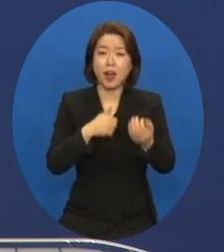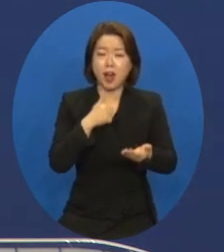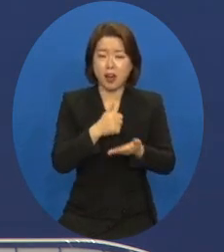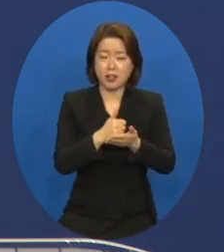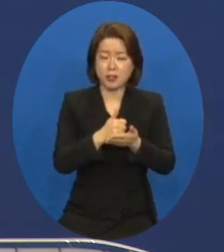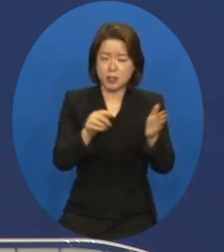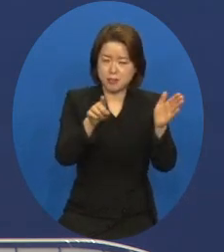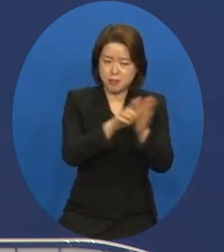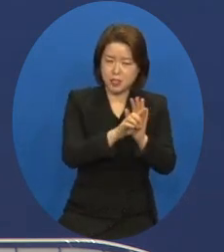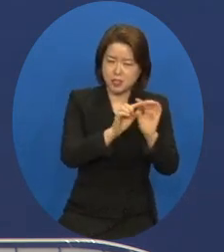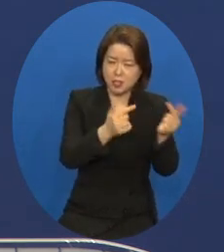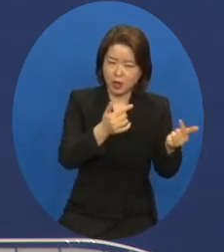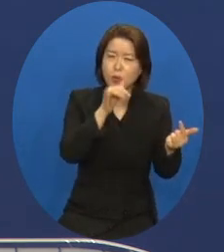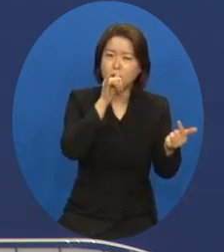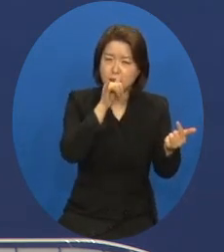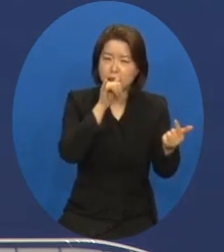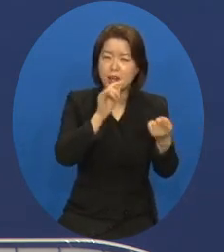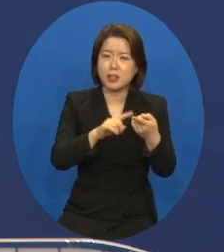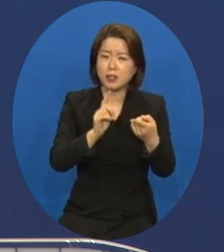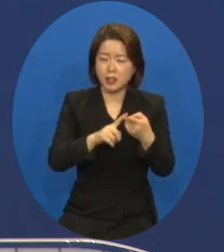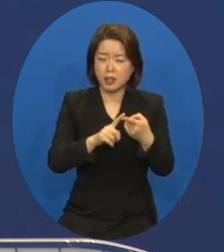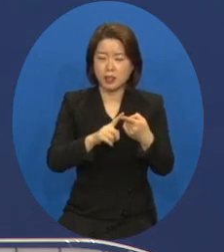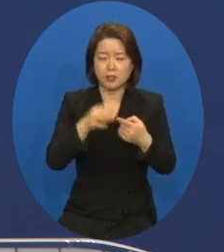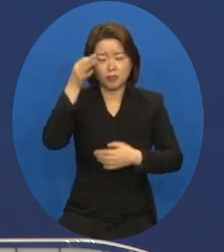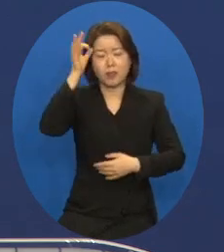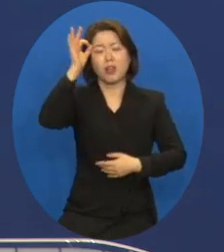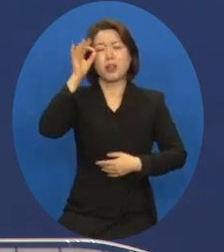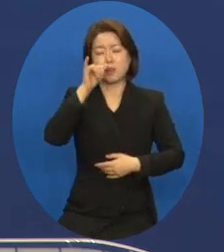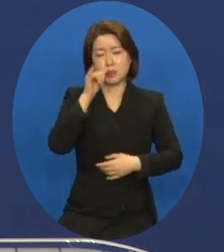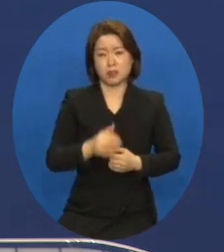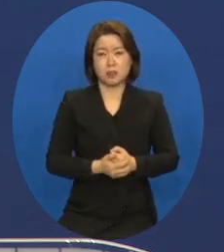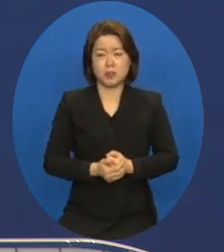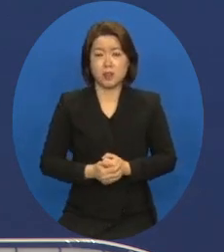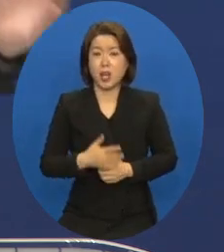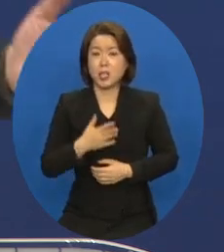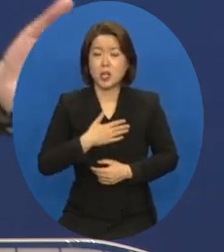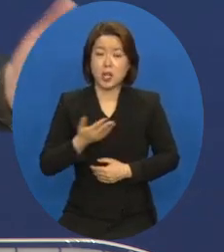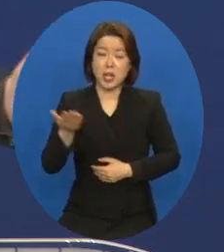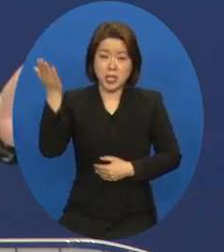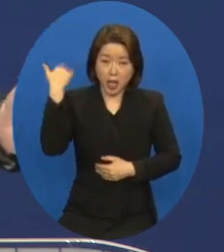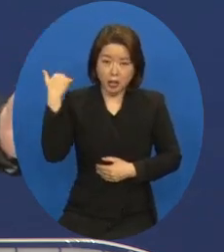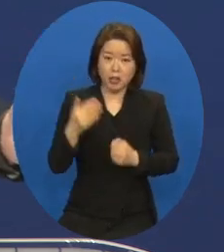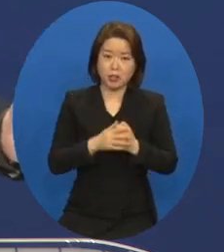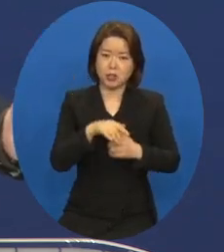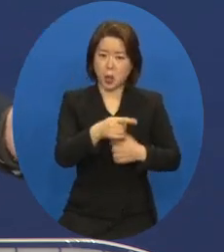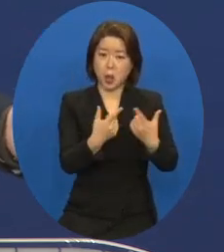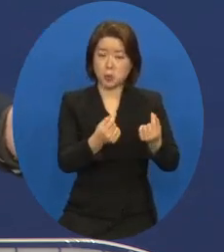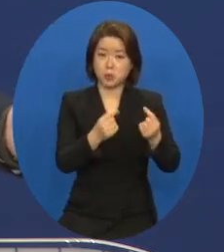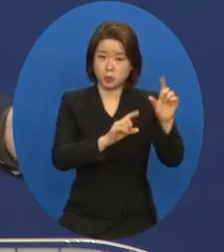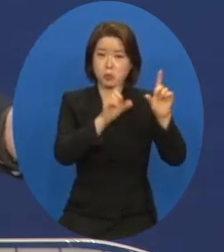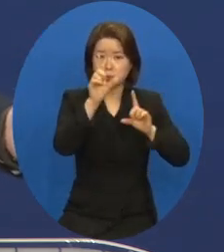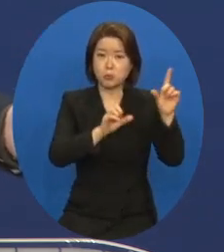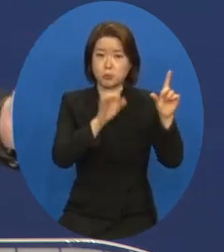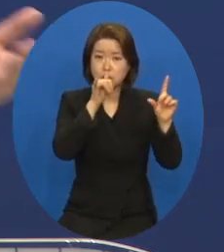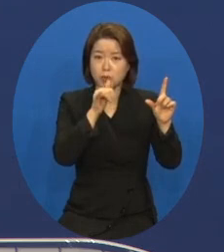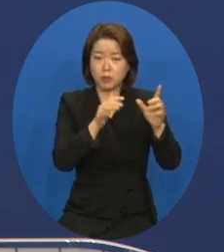않고 있다 하는 것에 대한 깨달음이 얻습니다 저는 그 전에도 이미 그런 상태였습니다